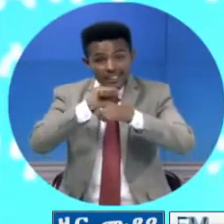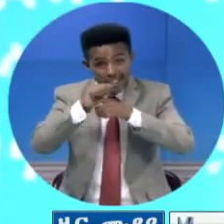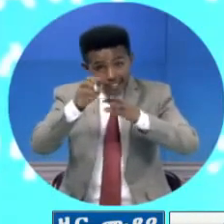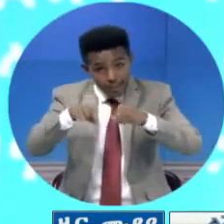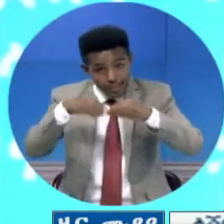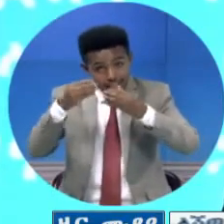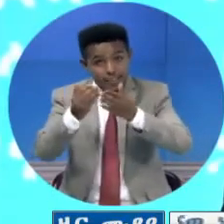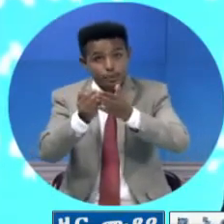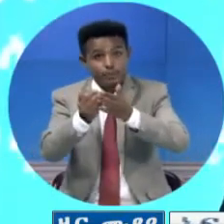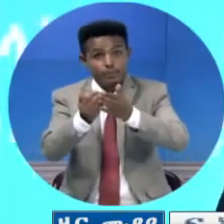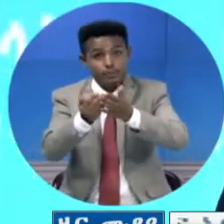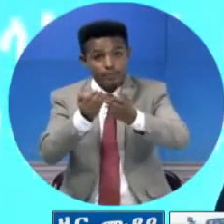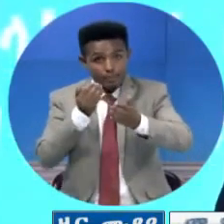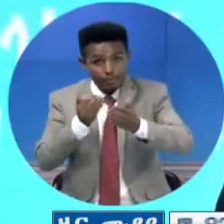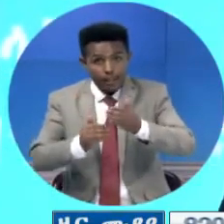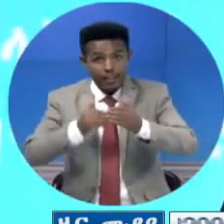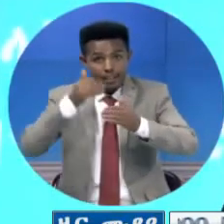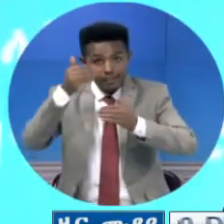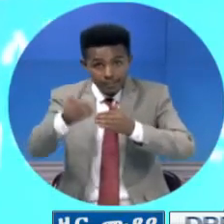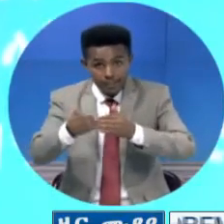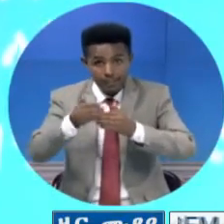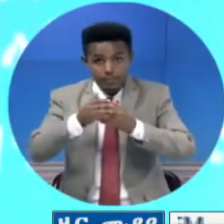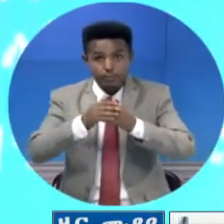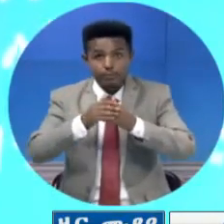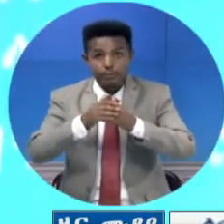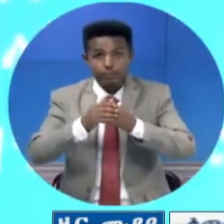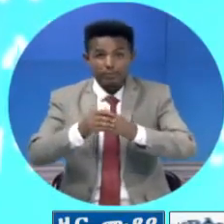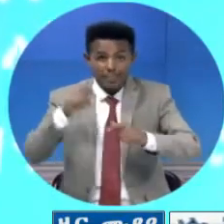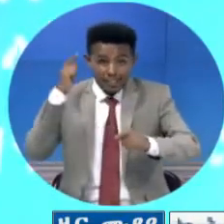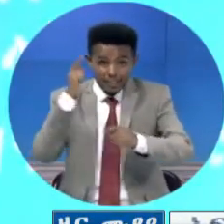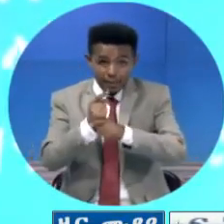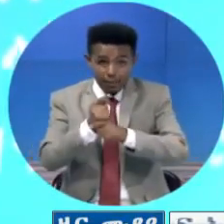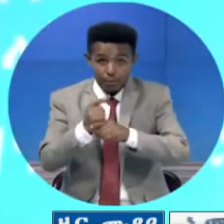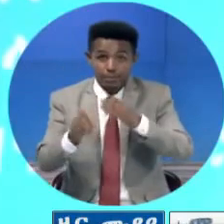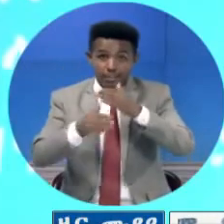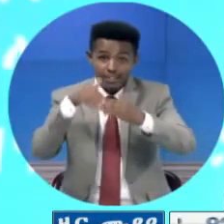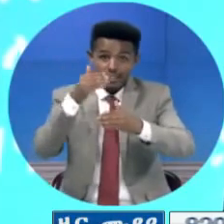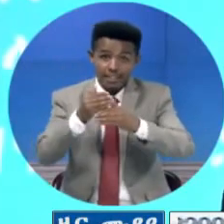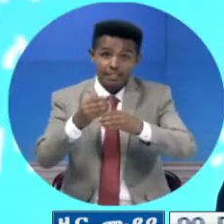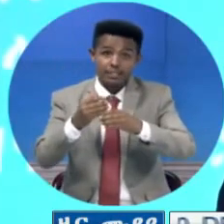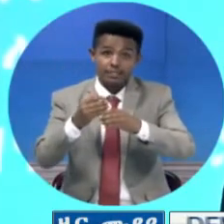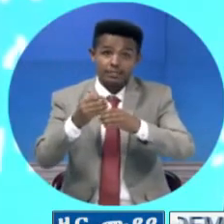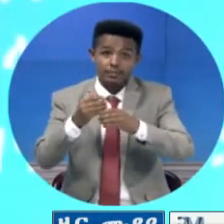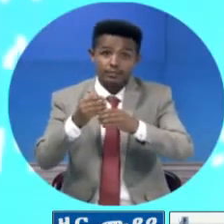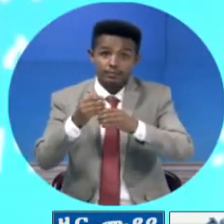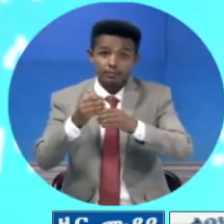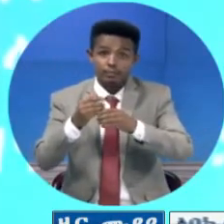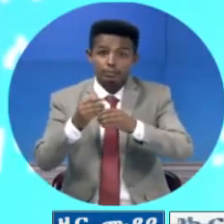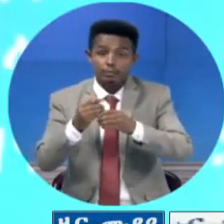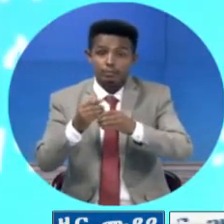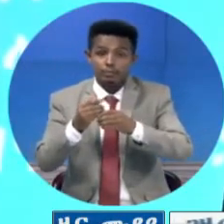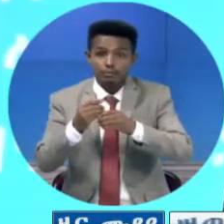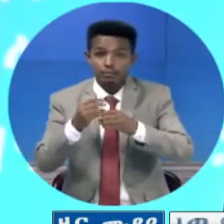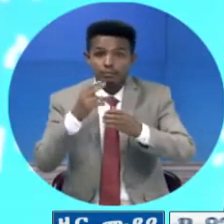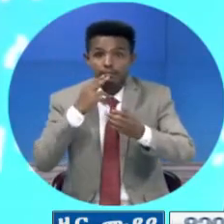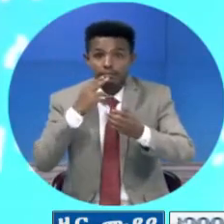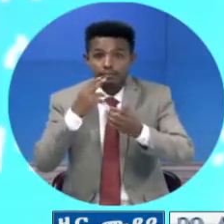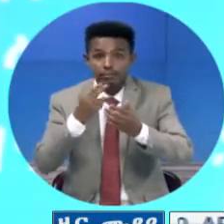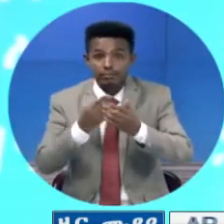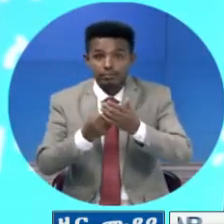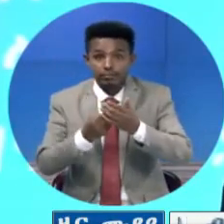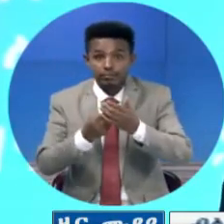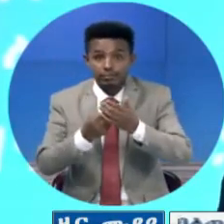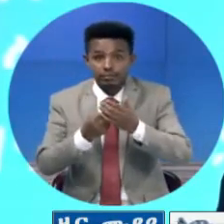በዘለለ በተገቢው በምንፈልገው ደረጃ ተሰርቷል? ምንም እንኳ በርካታ እንደሰማችሁ በእያንዳንዱ